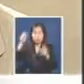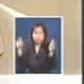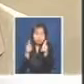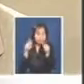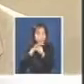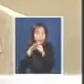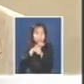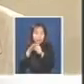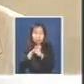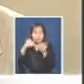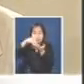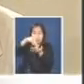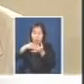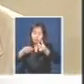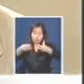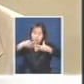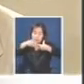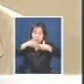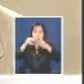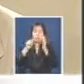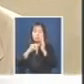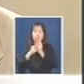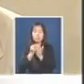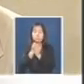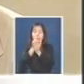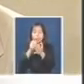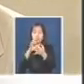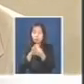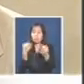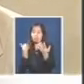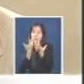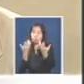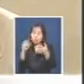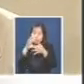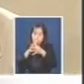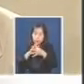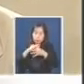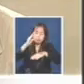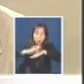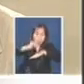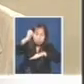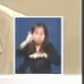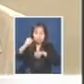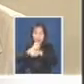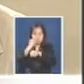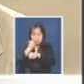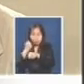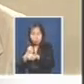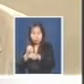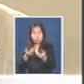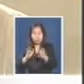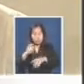การที่จะเข้าไปช่วยเหลือสนับสนุนโดยเฉพาะเรื่องของแผนในการพัฒนาฝีมือแรงงานนะคะการที่เราเ